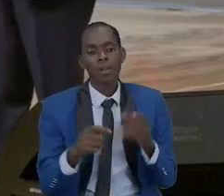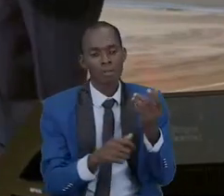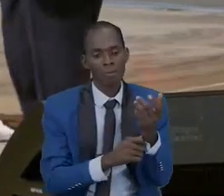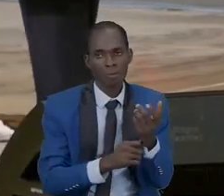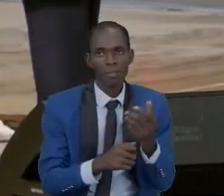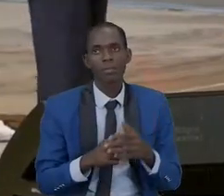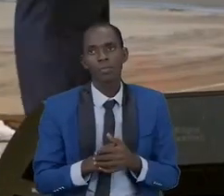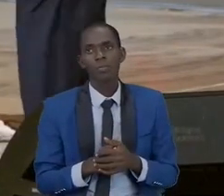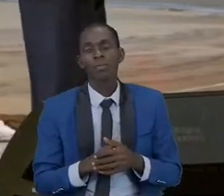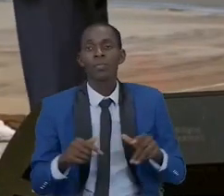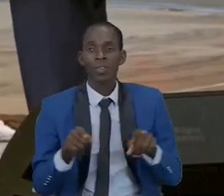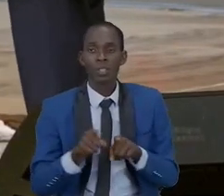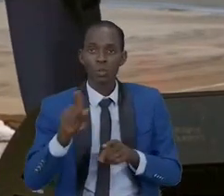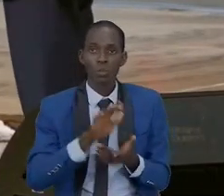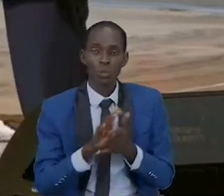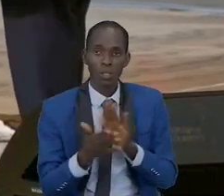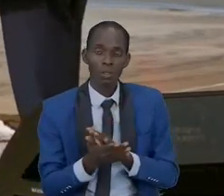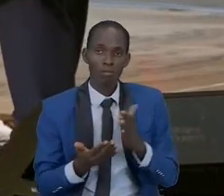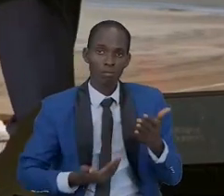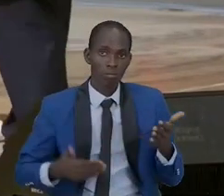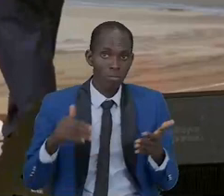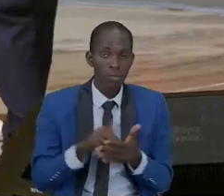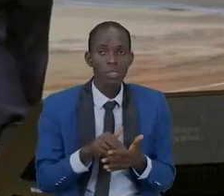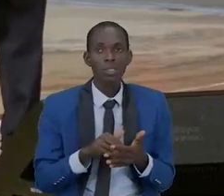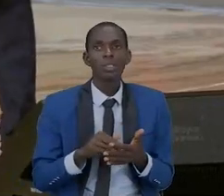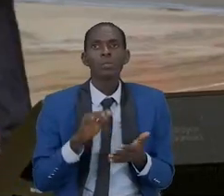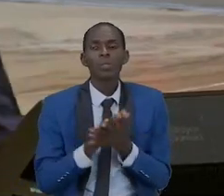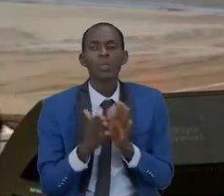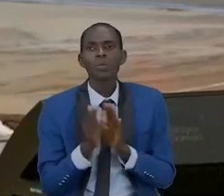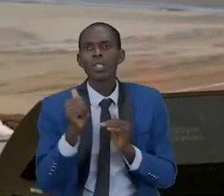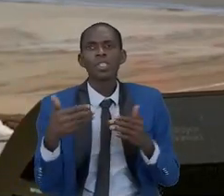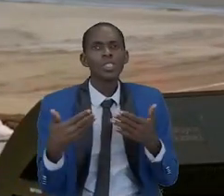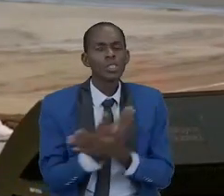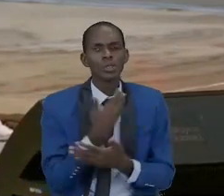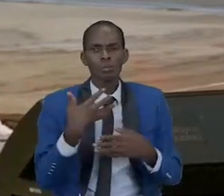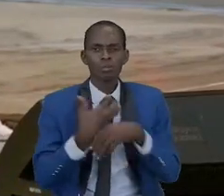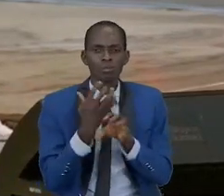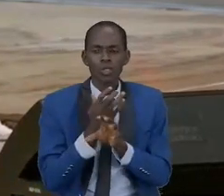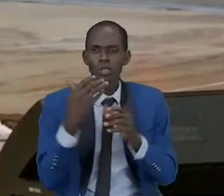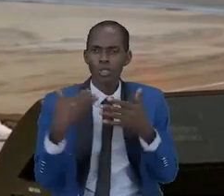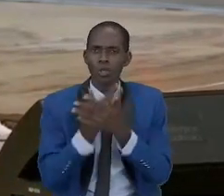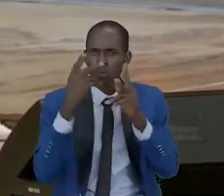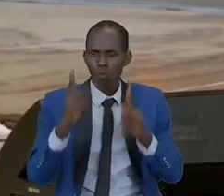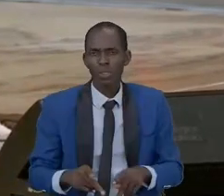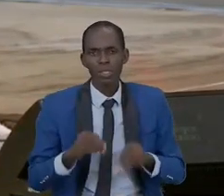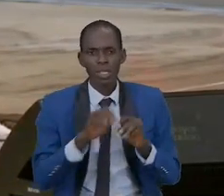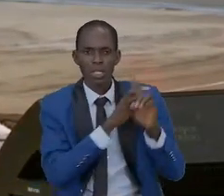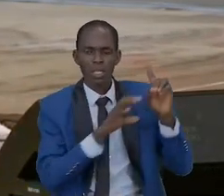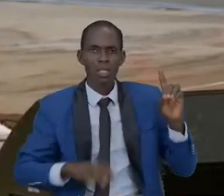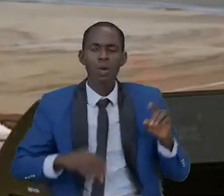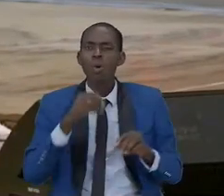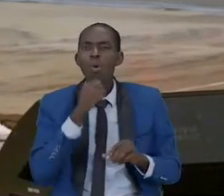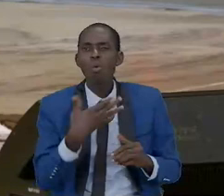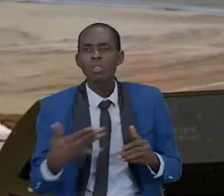œuvres de la chair les oeuvres de la chair comme nous naissons de nouveau nous devenons de nouvelles créatures en Christ les choses